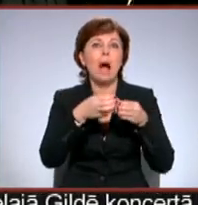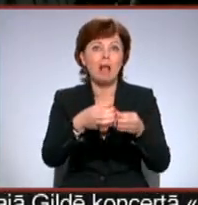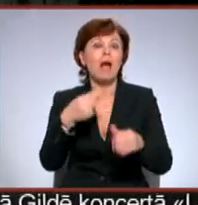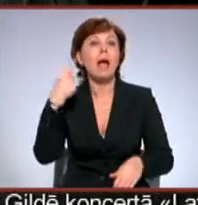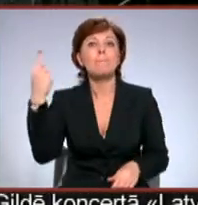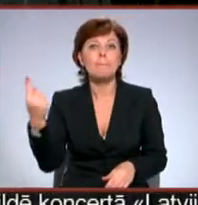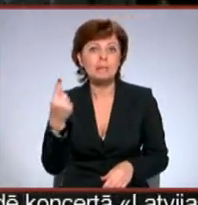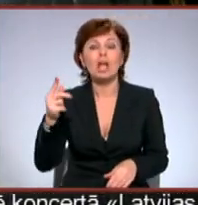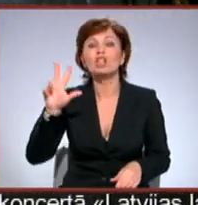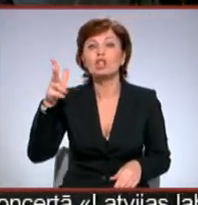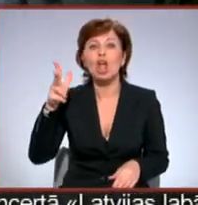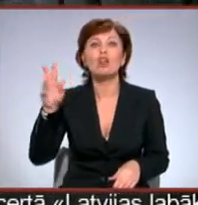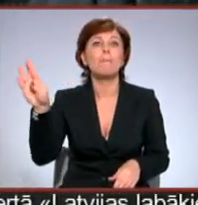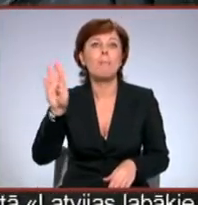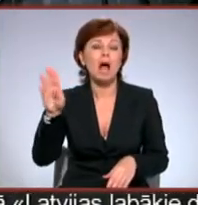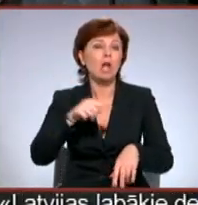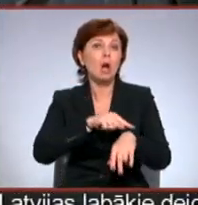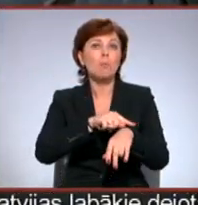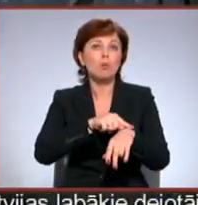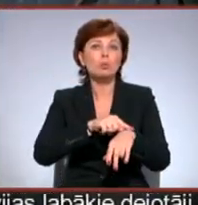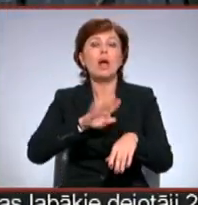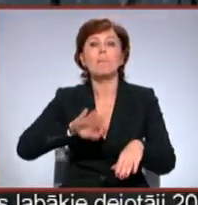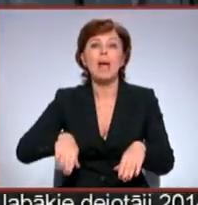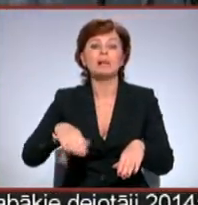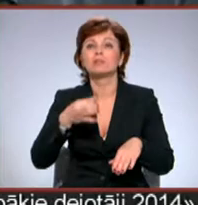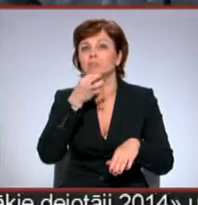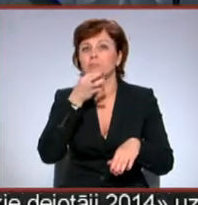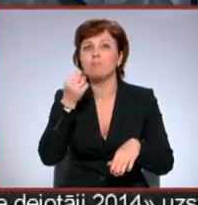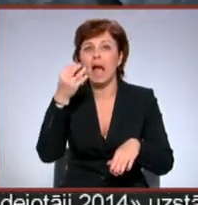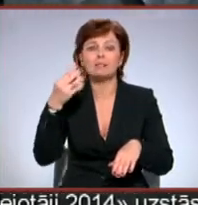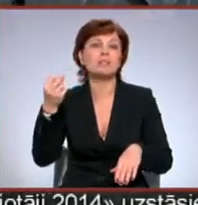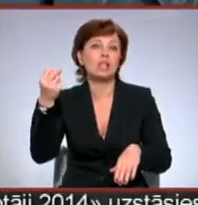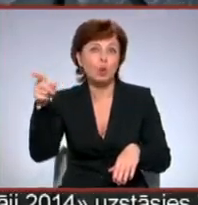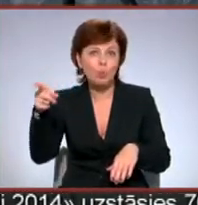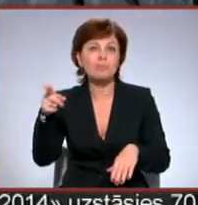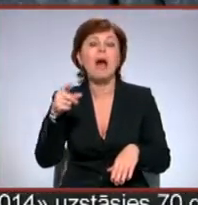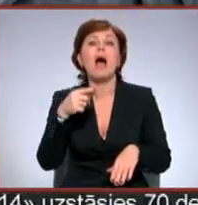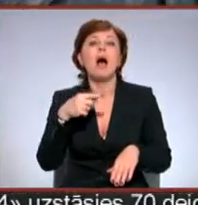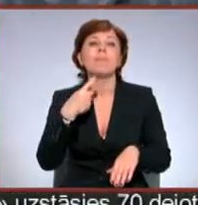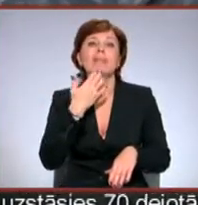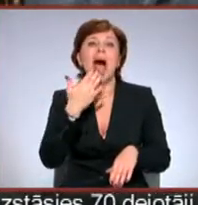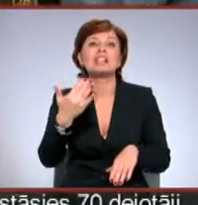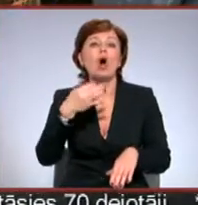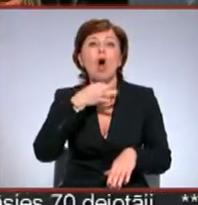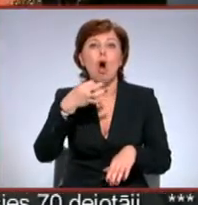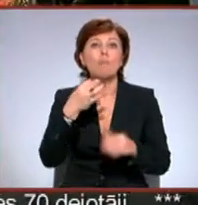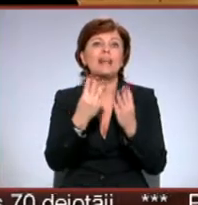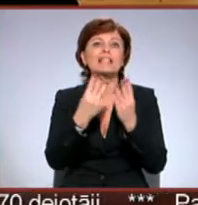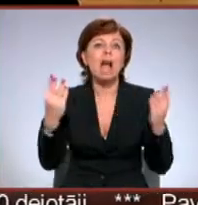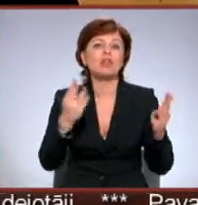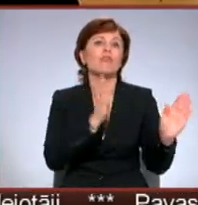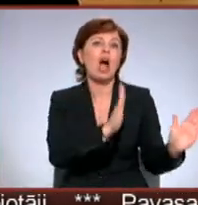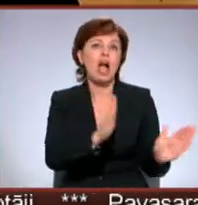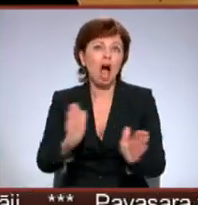Pirmdiena, 3. marts, pulkstens bez 15.12. Uz Latvijas Nacionālās operas skatuves pilnā sparā notiek gatavošanās